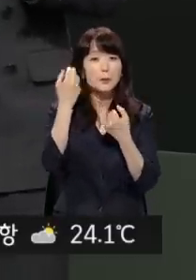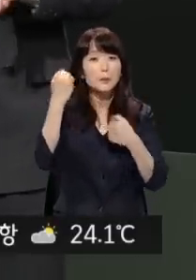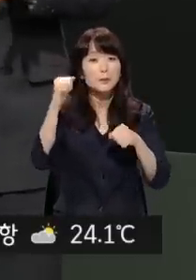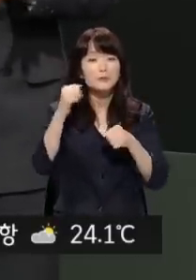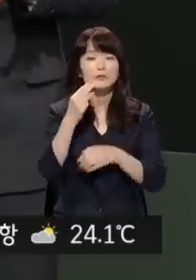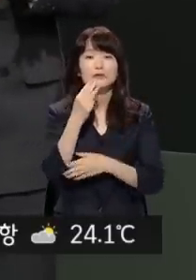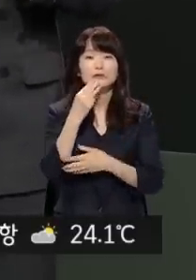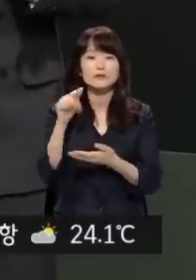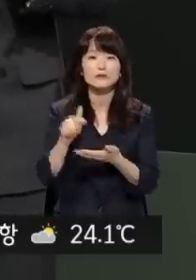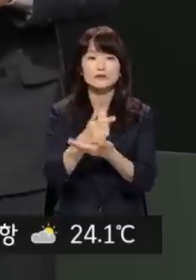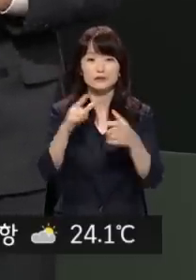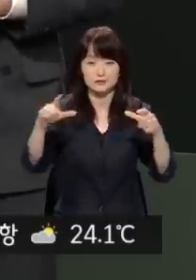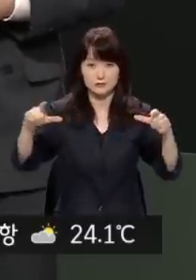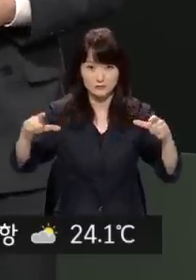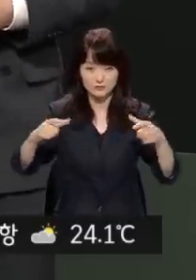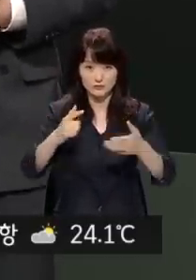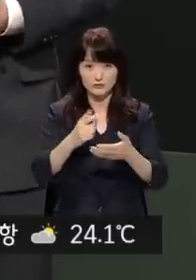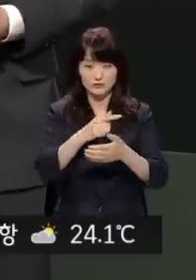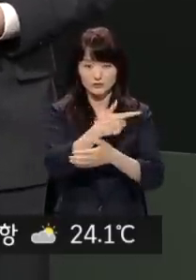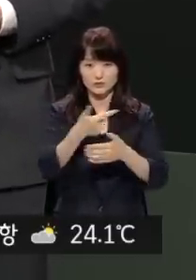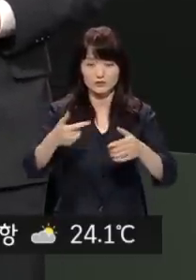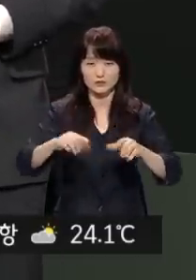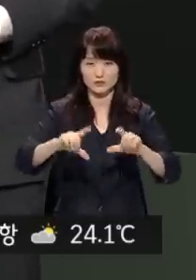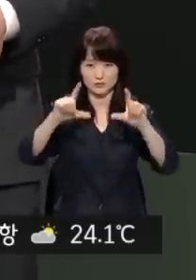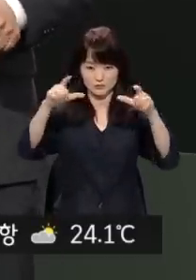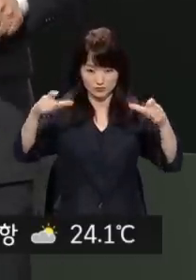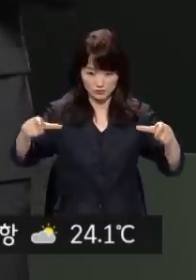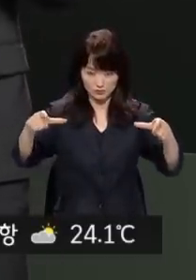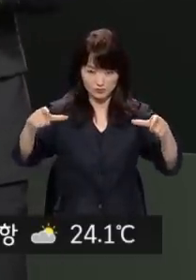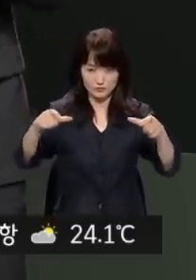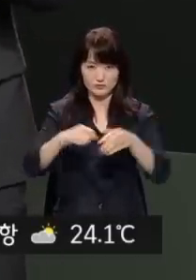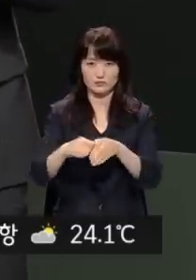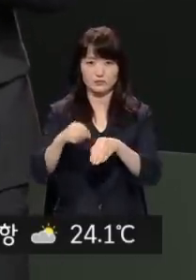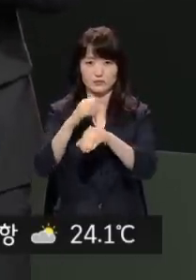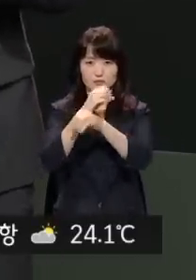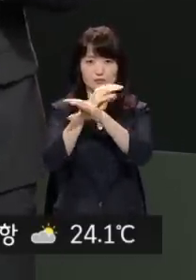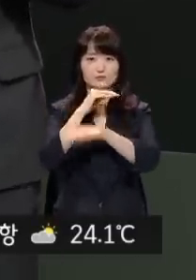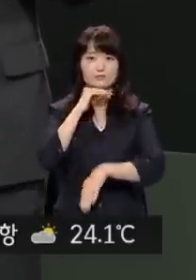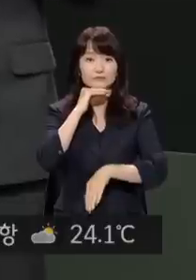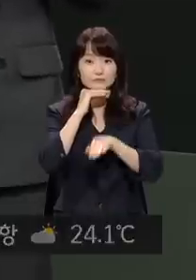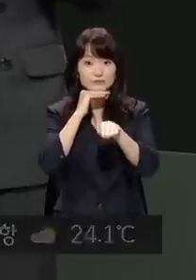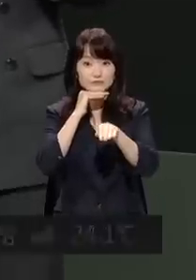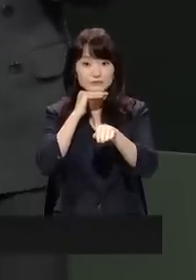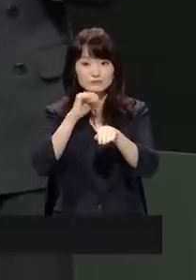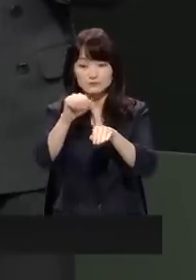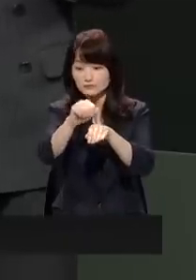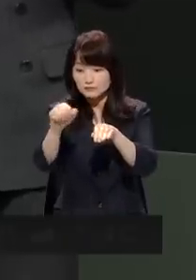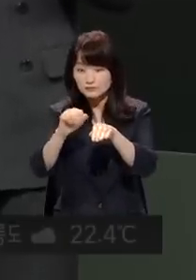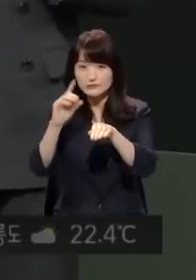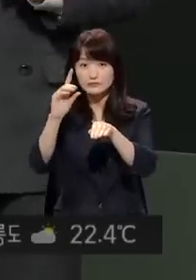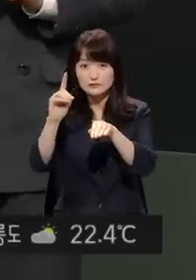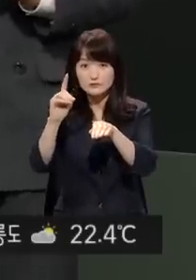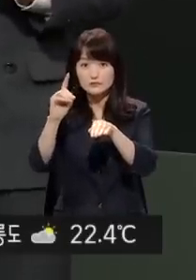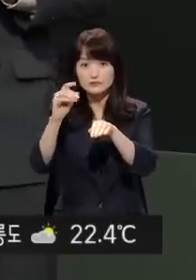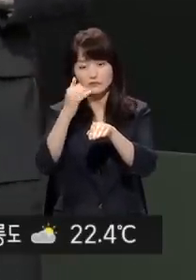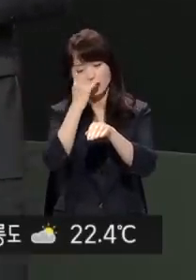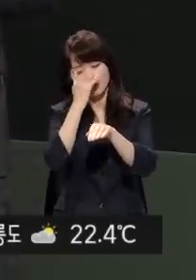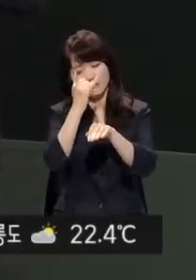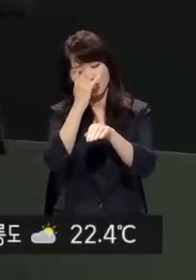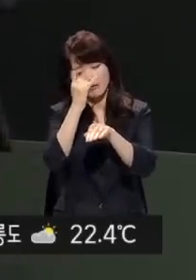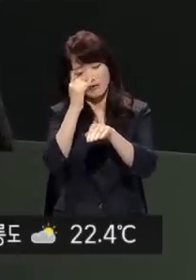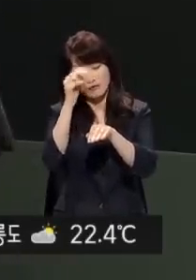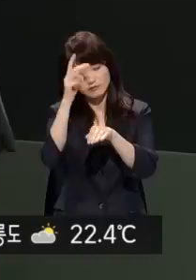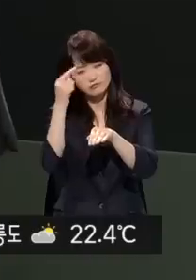도로에서 음주 상태로 차를 몰다가 신호 대기 중에 그것도 변속기를 뒤로 해 놓은 채로 쿨쿨 하다가 경찰에 붙잡혔는데